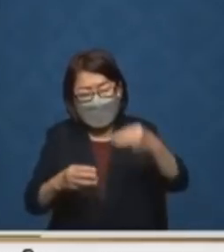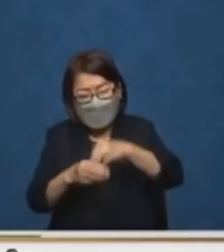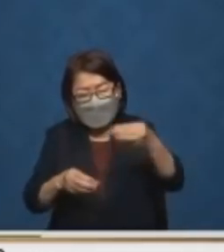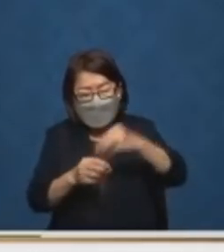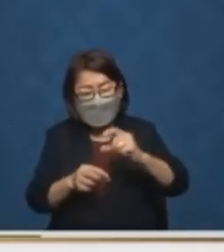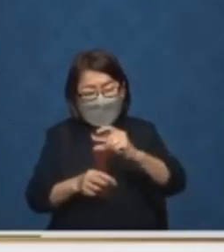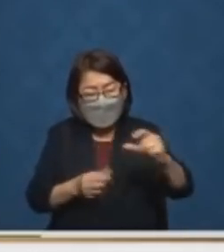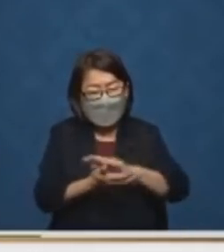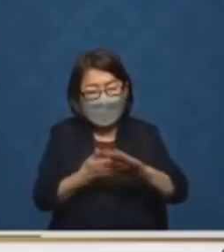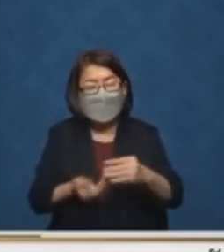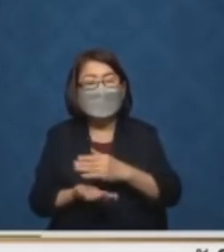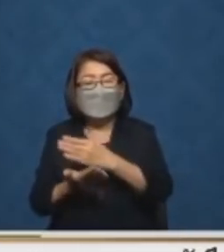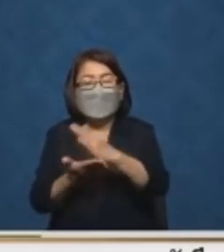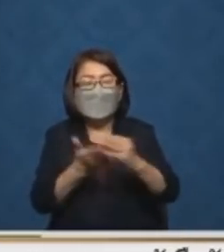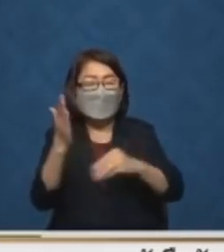ต้เกครบตรงดีไ้